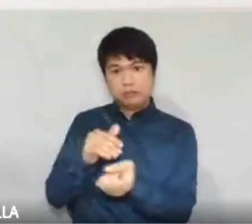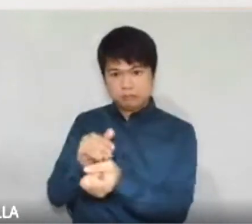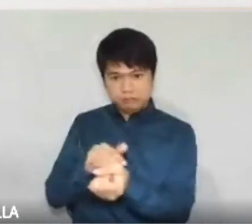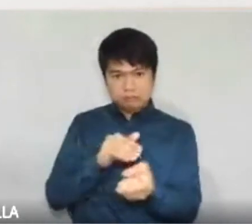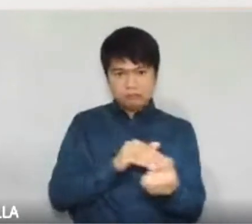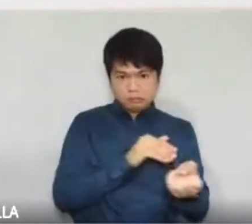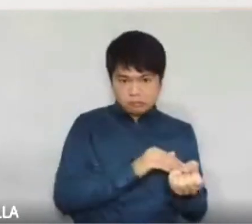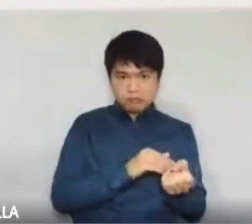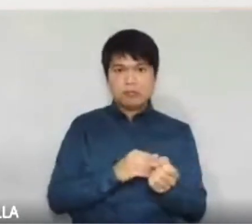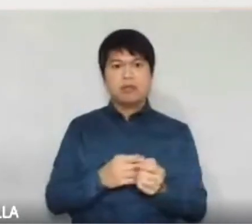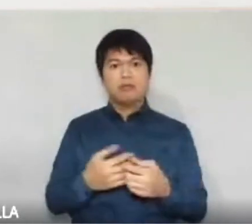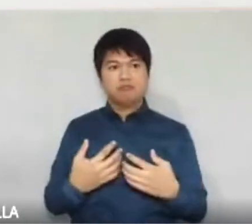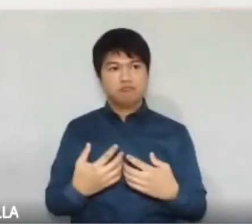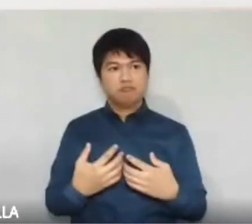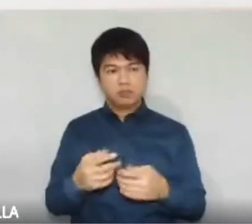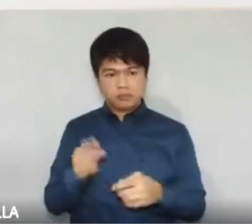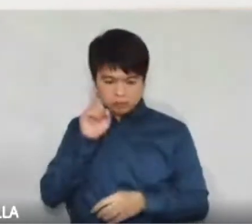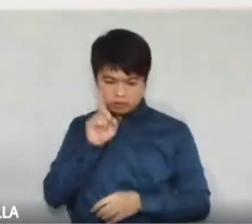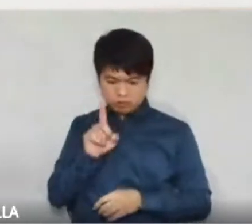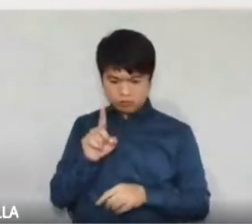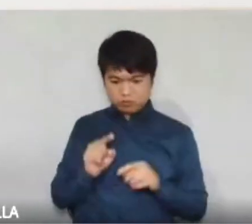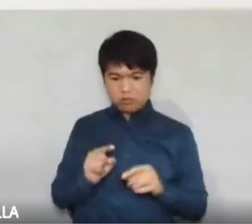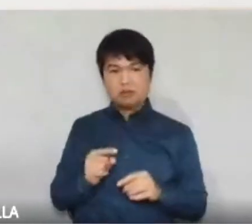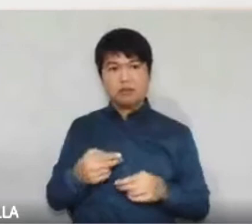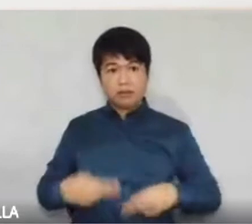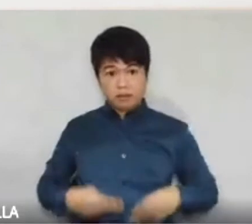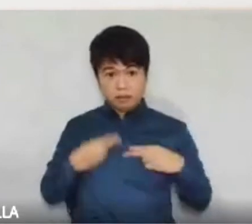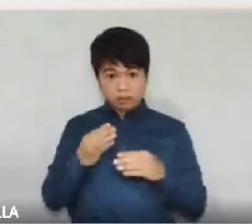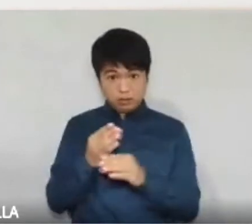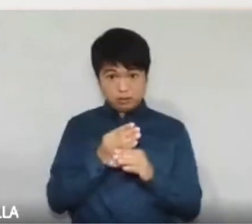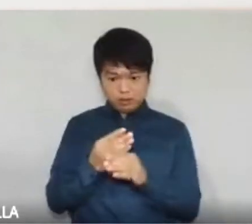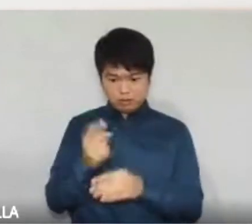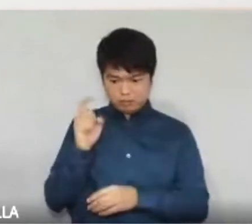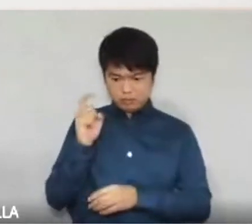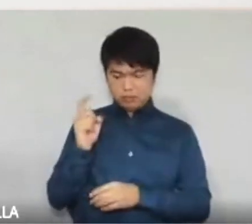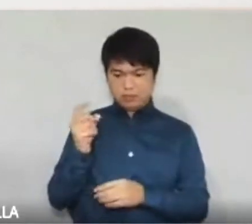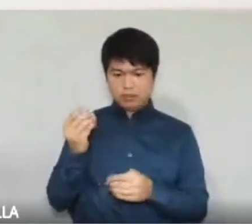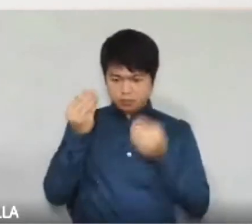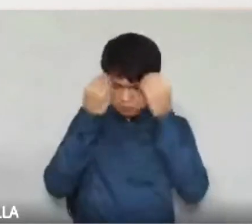Magiging efficient ang healthcare dahil mas mabilis ang pagpasa ng tamang impormasyon.